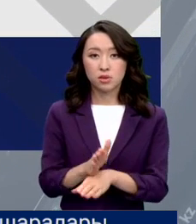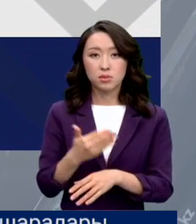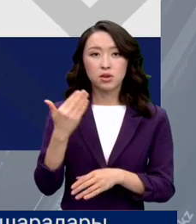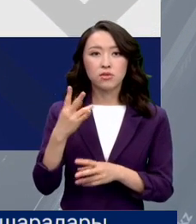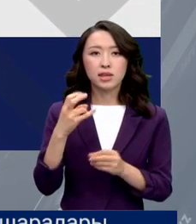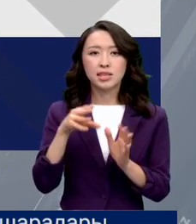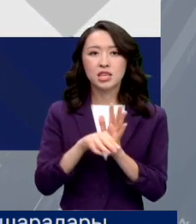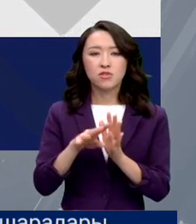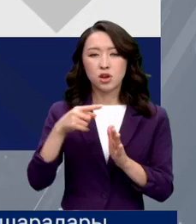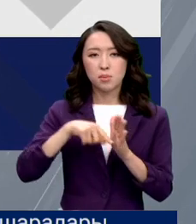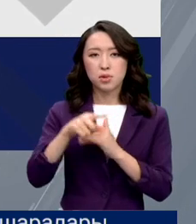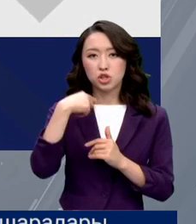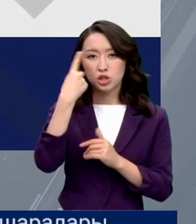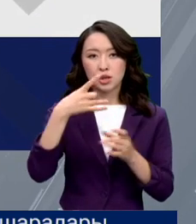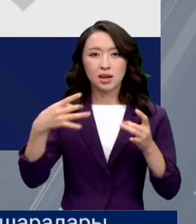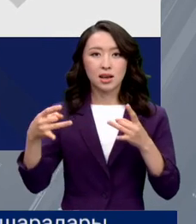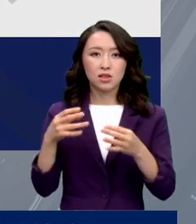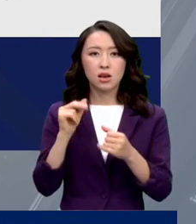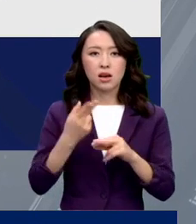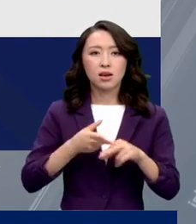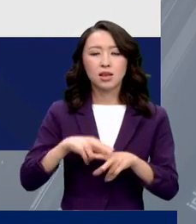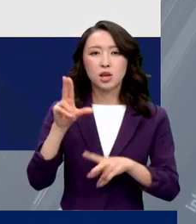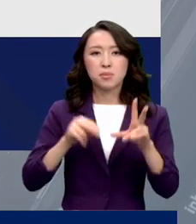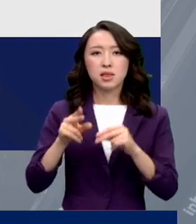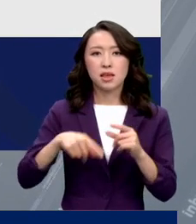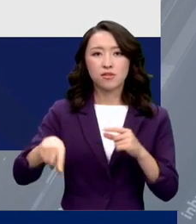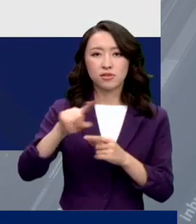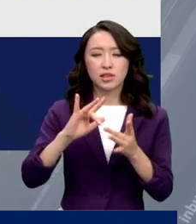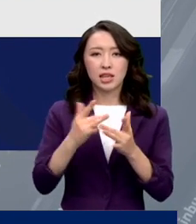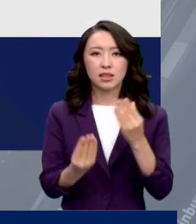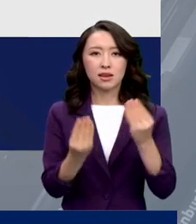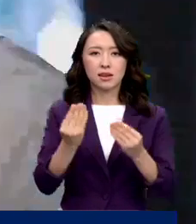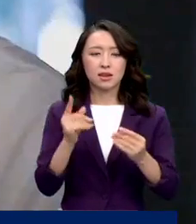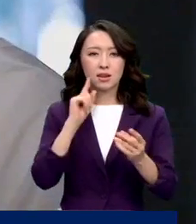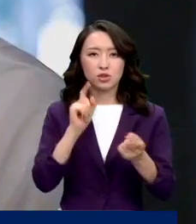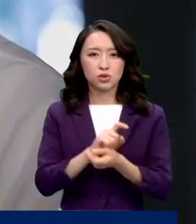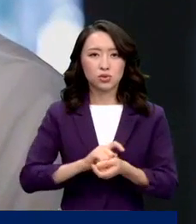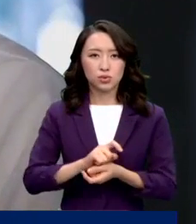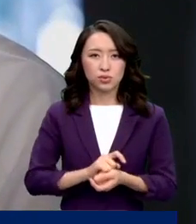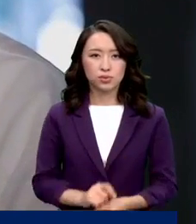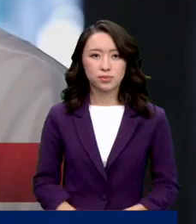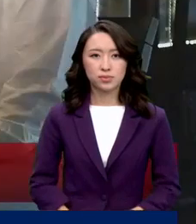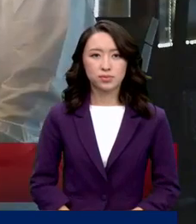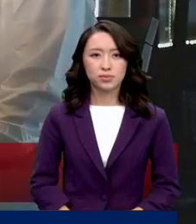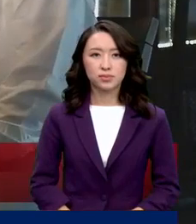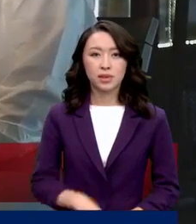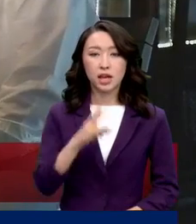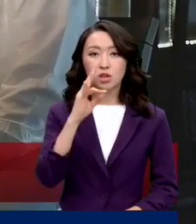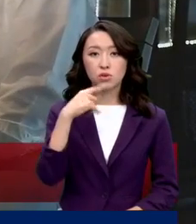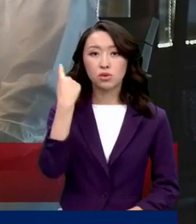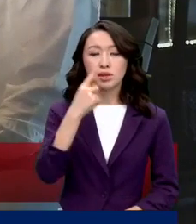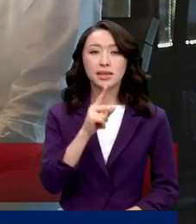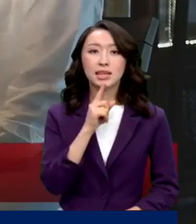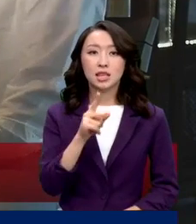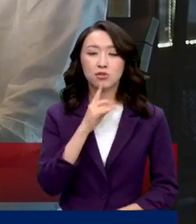является межличностным конфликтом, как это пытаются преподнести отдельные интернет-пользователи. Но в эксклюзивном интервью